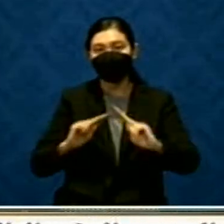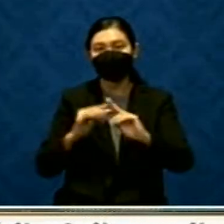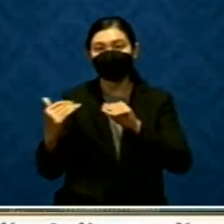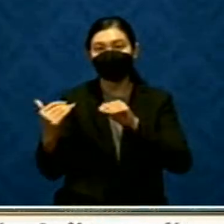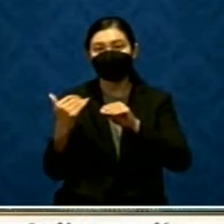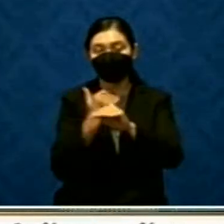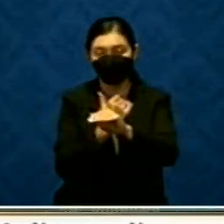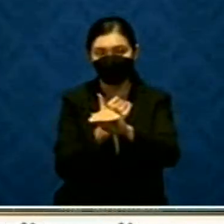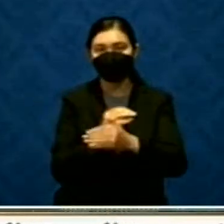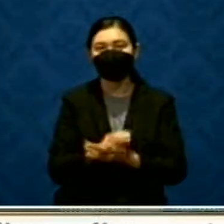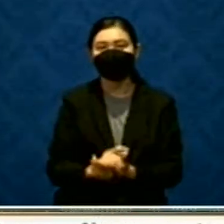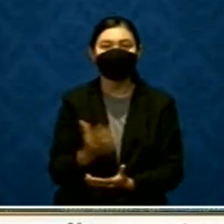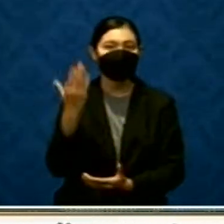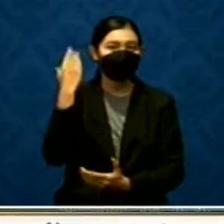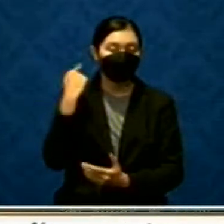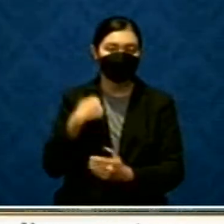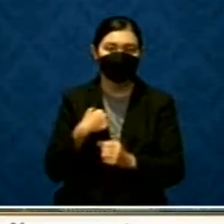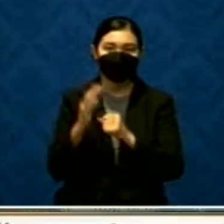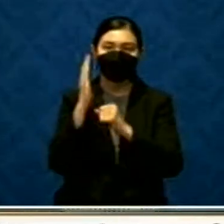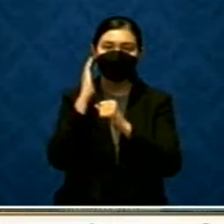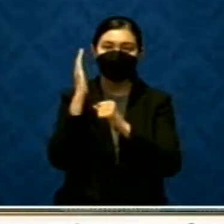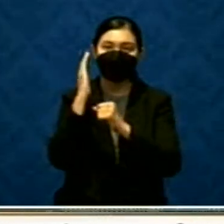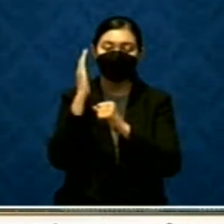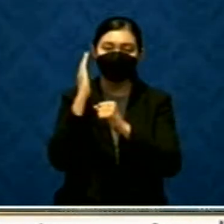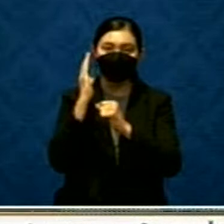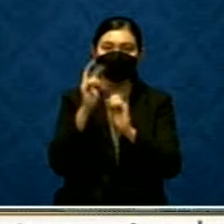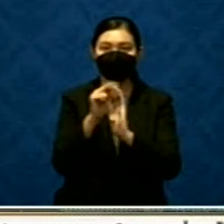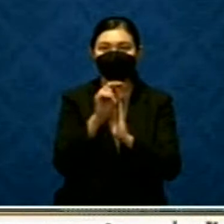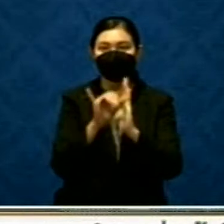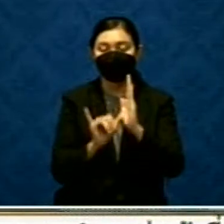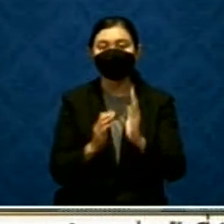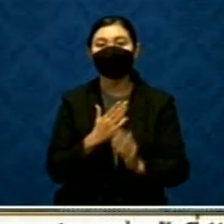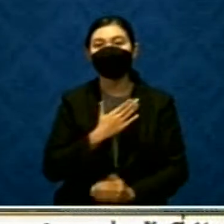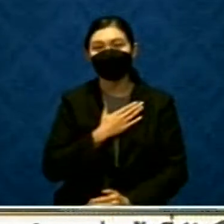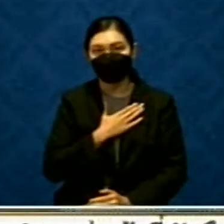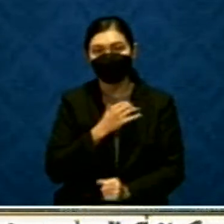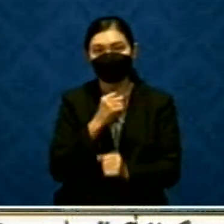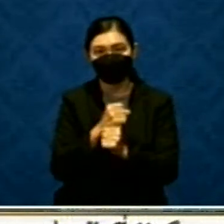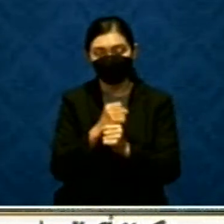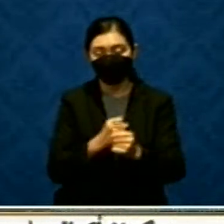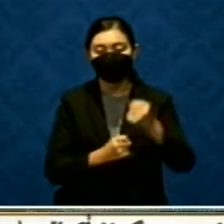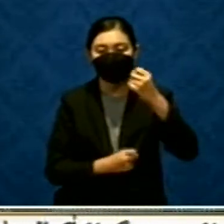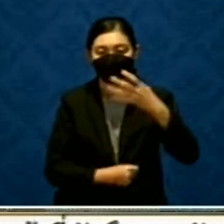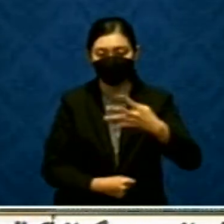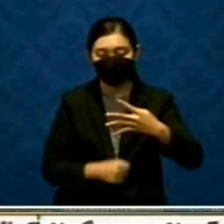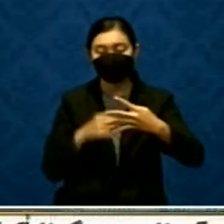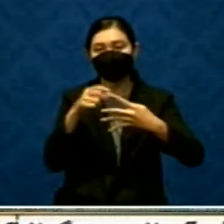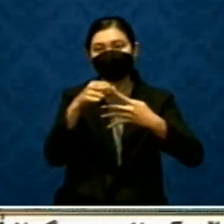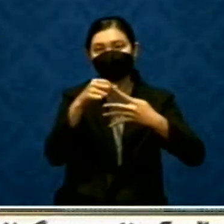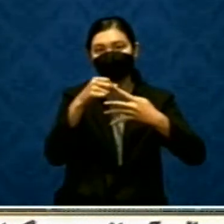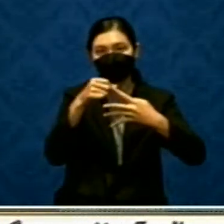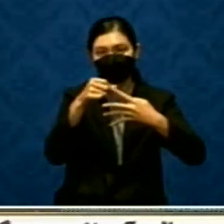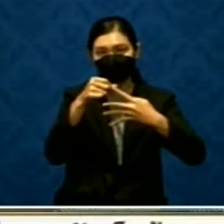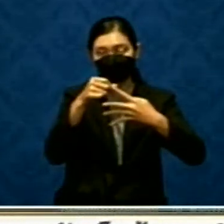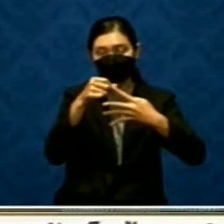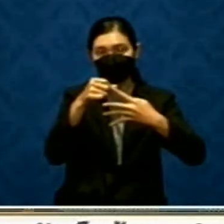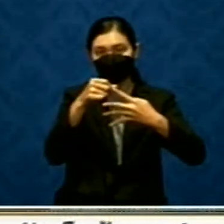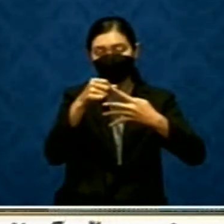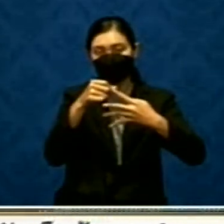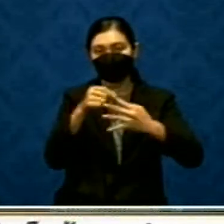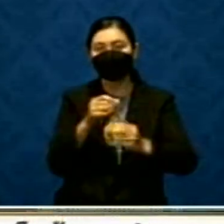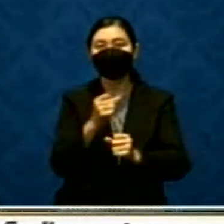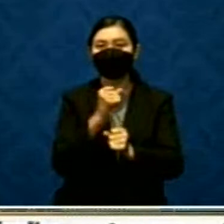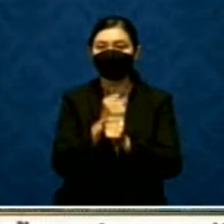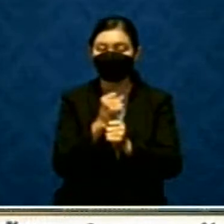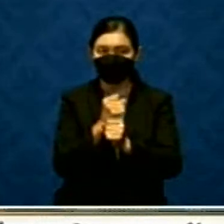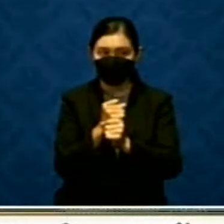กับข้าราชการของกระทรวงคมนะครับในการปฏิบัติงานอยู่4ข้อครับ1นะครับต้องปฏิบัติงานให้เป็นไ